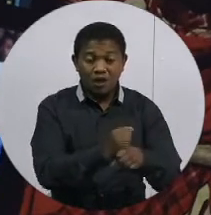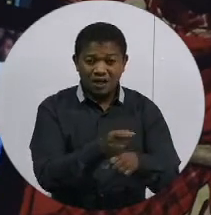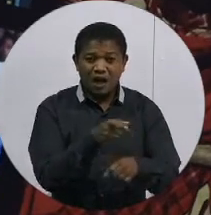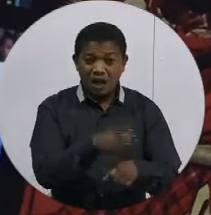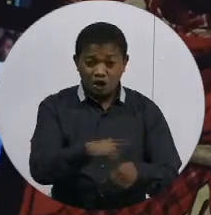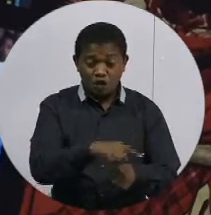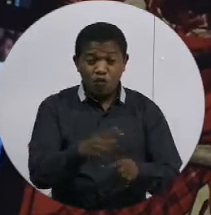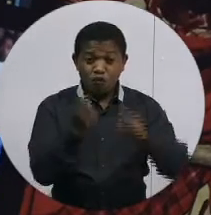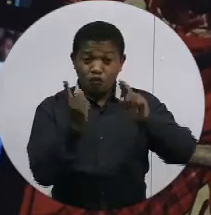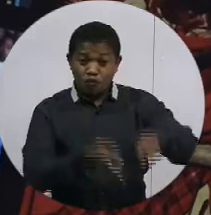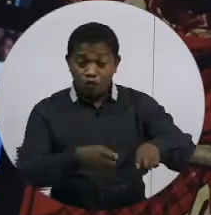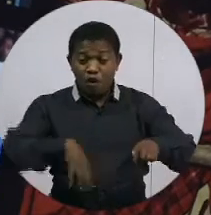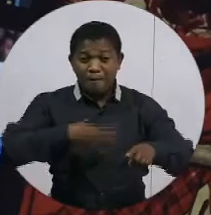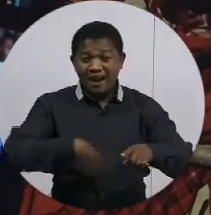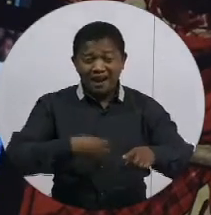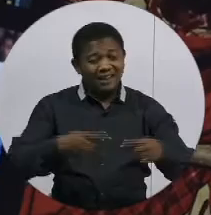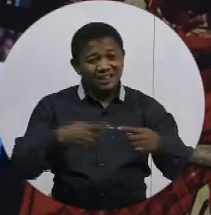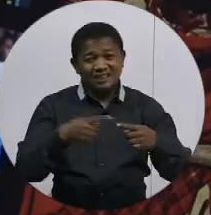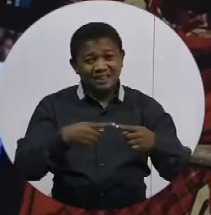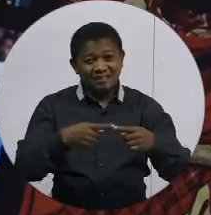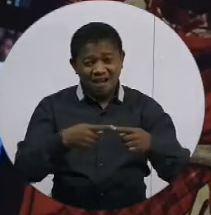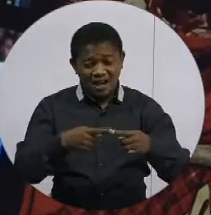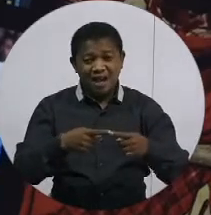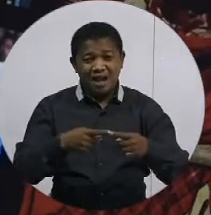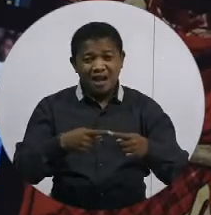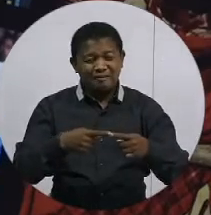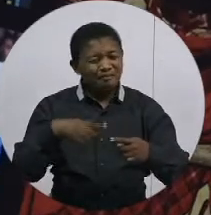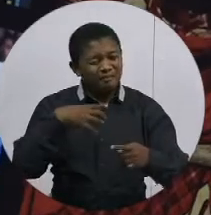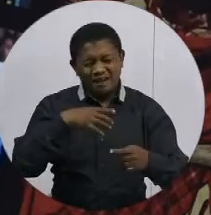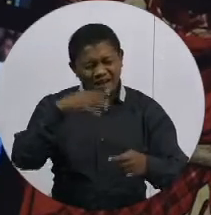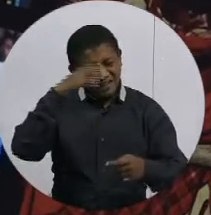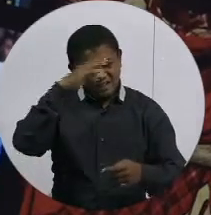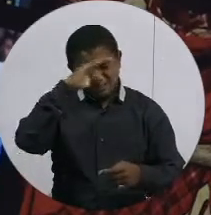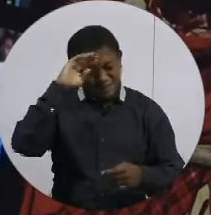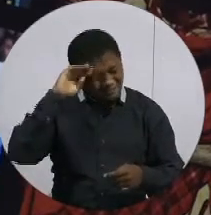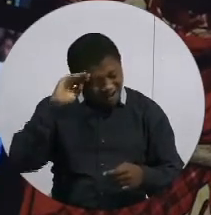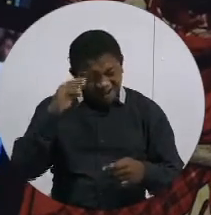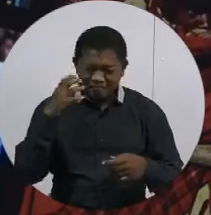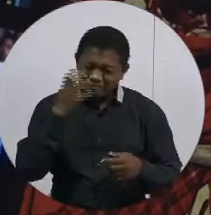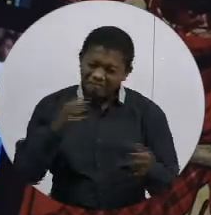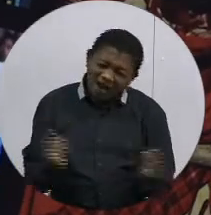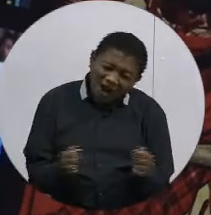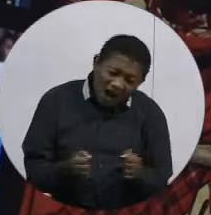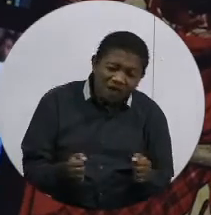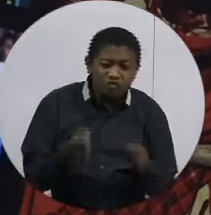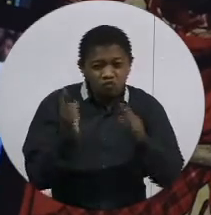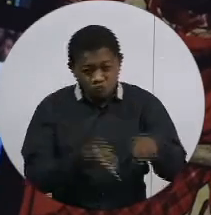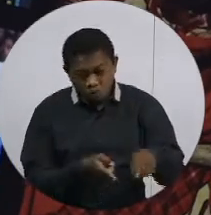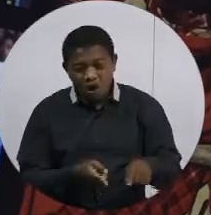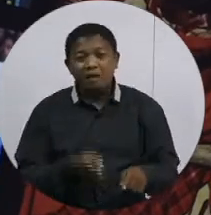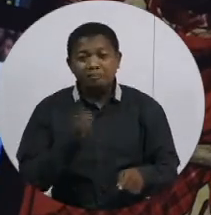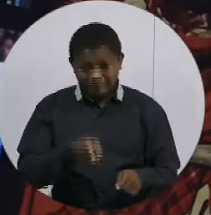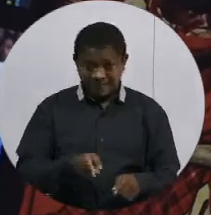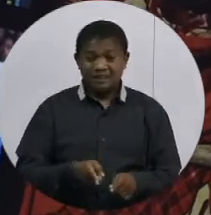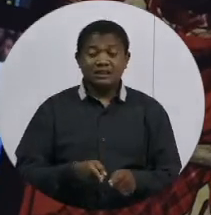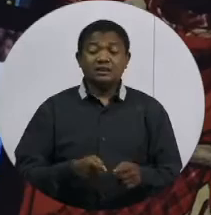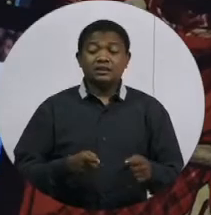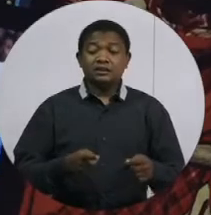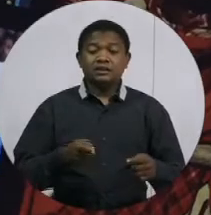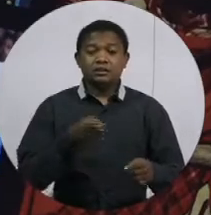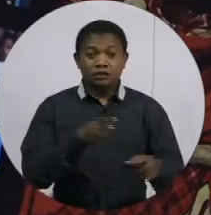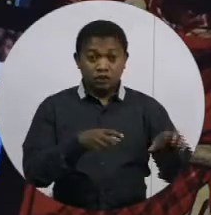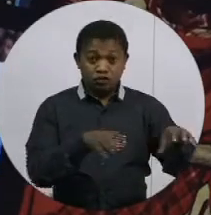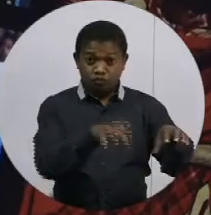kosa manao le ataontsika hoe forme simple gripa tsotsotra sy ny sisa reny zany a